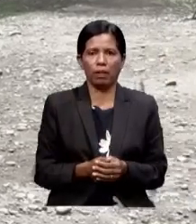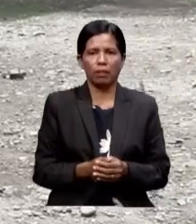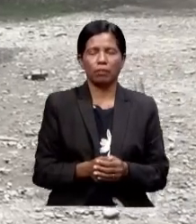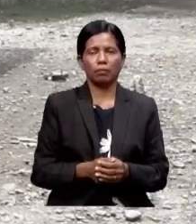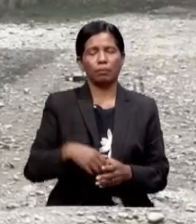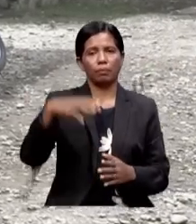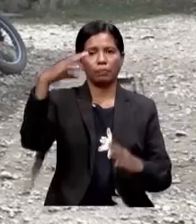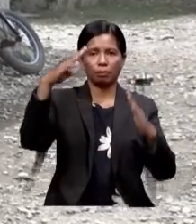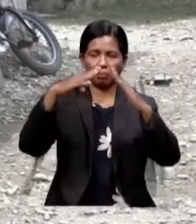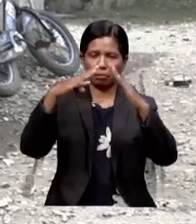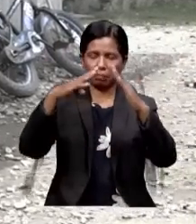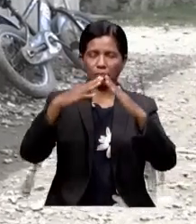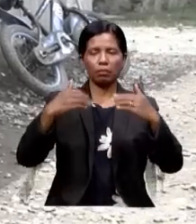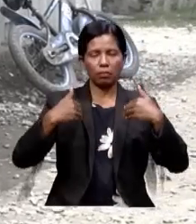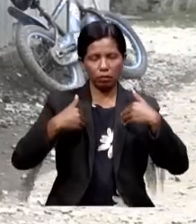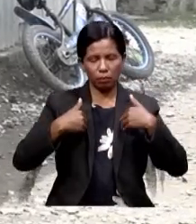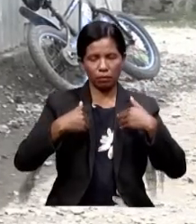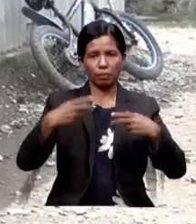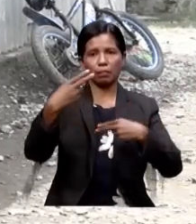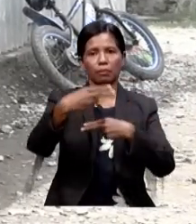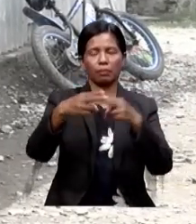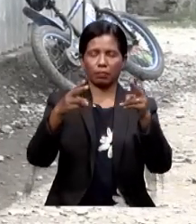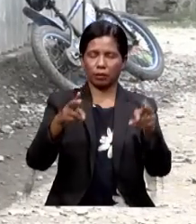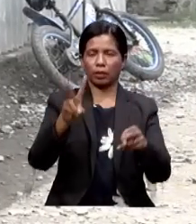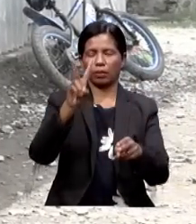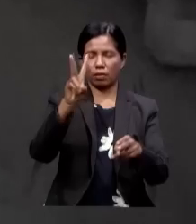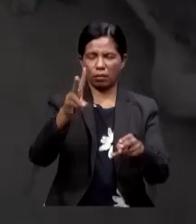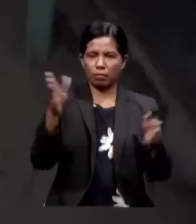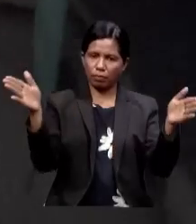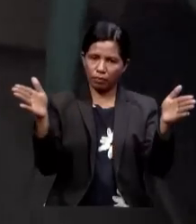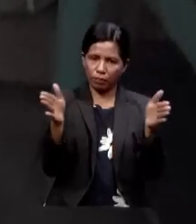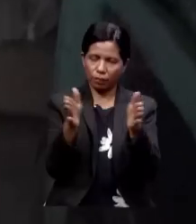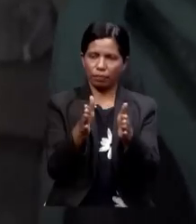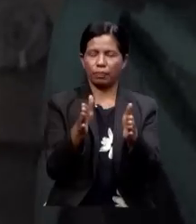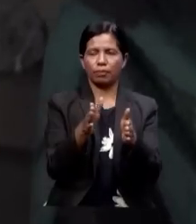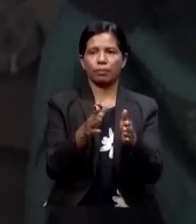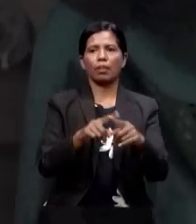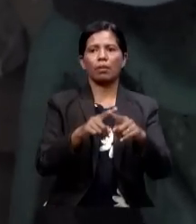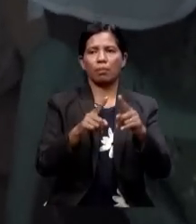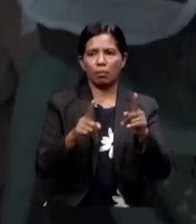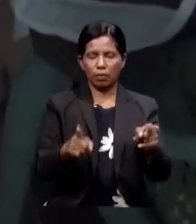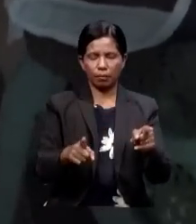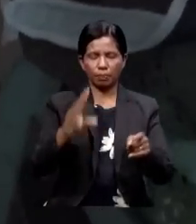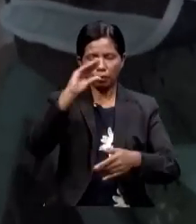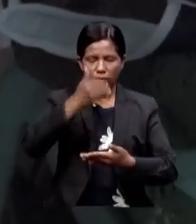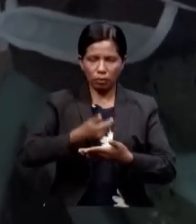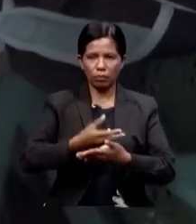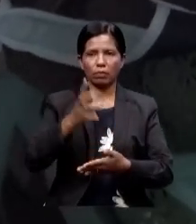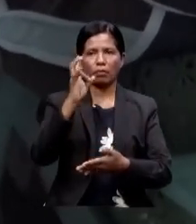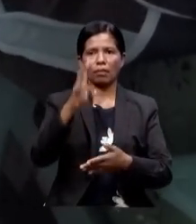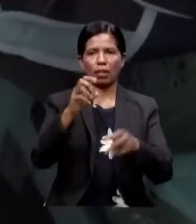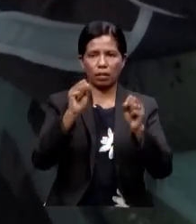Umane iha det kuartu rua, no kuartu hirak ni mos klot, mbe inam faluk huang na hitu ne,